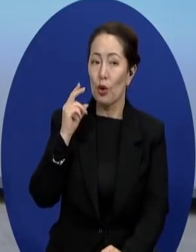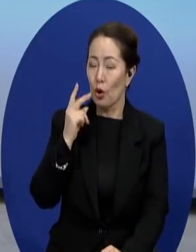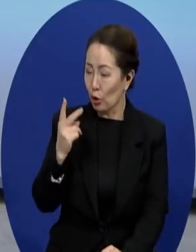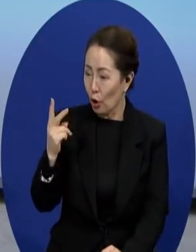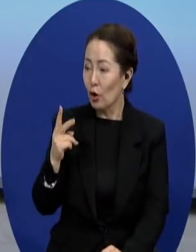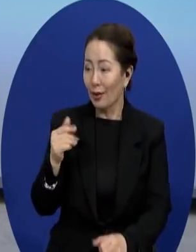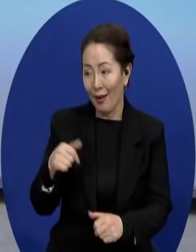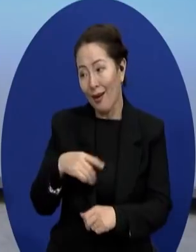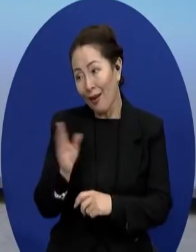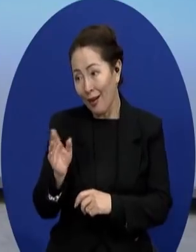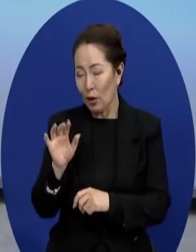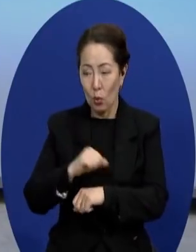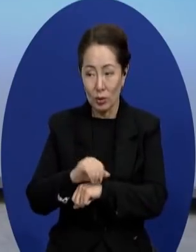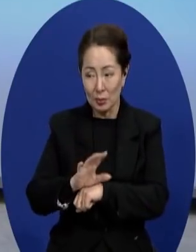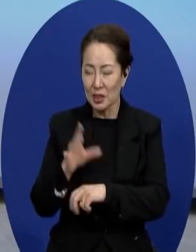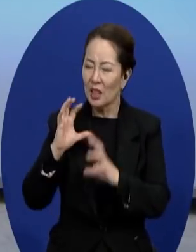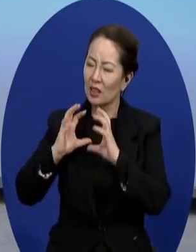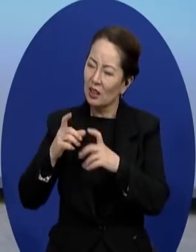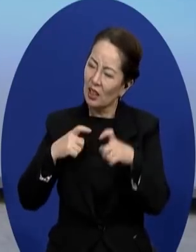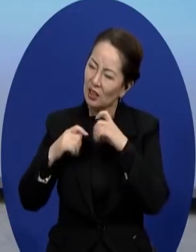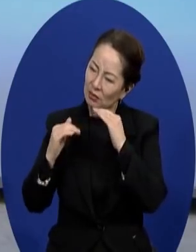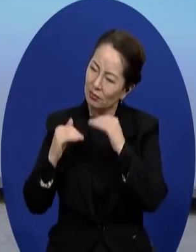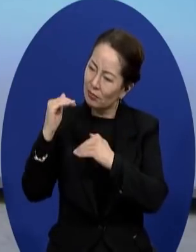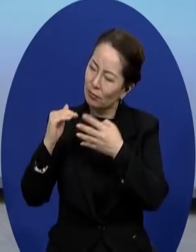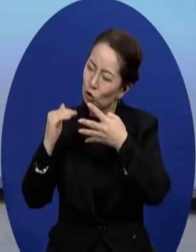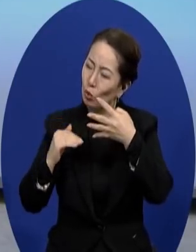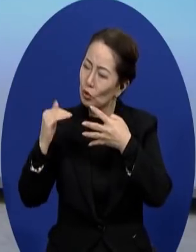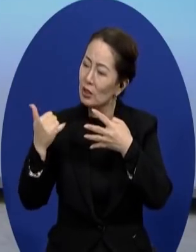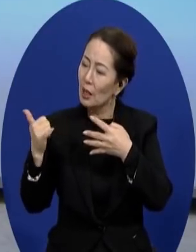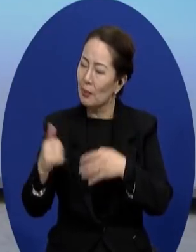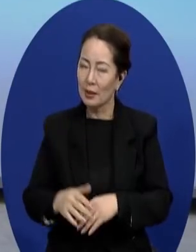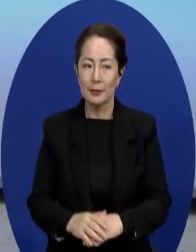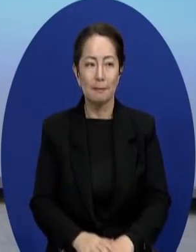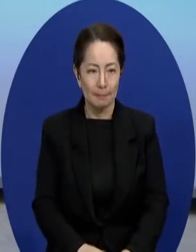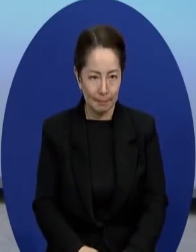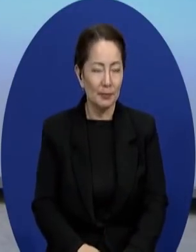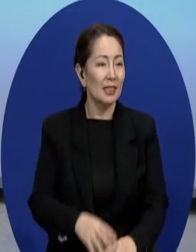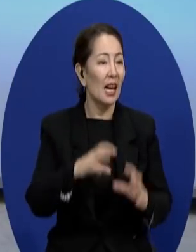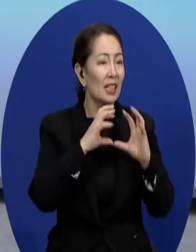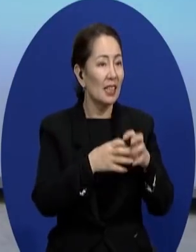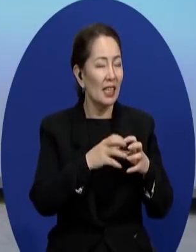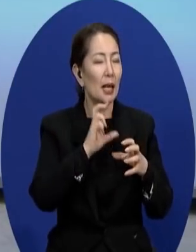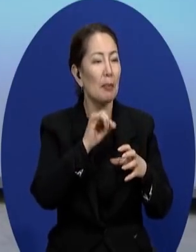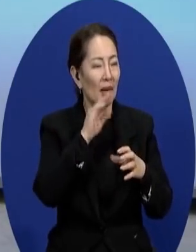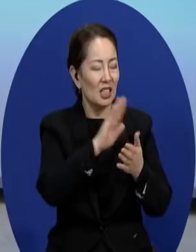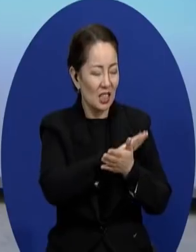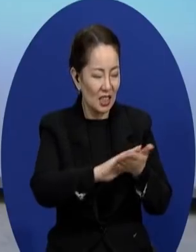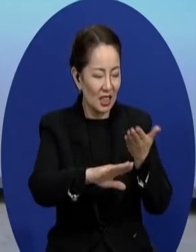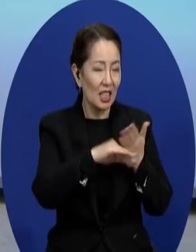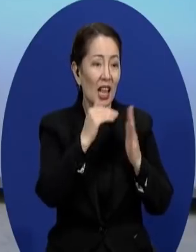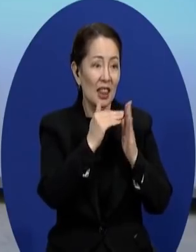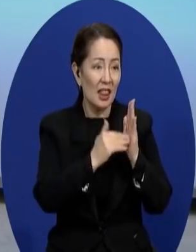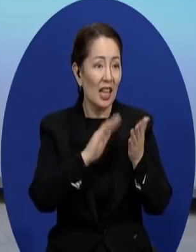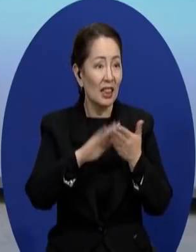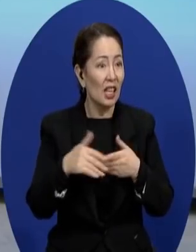Тэгвэл энэ онд дэлхийн эдийн засгийн өсөлт ер нь ямар төвшөнд байх нь вэ гэдгээс эхлэх үү? Тэгэхээр дэлхийн банкнаас шинчилсэн тайлангаа танилцууллаа. За